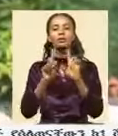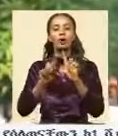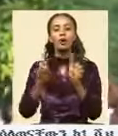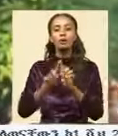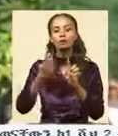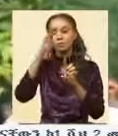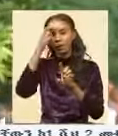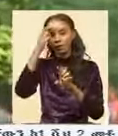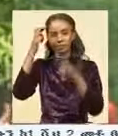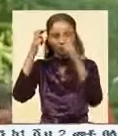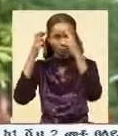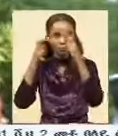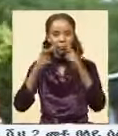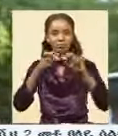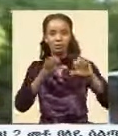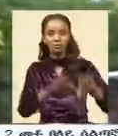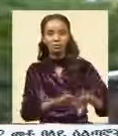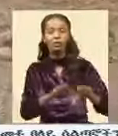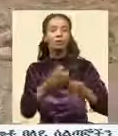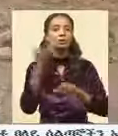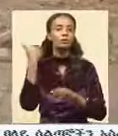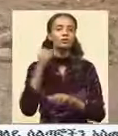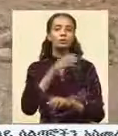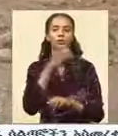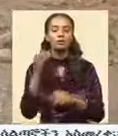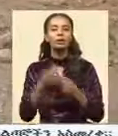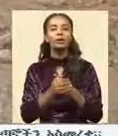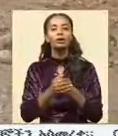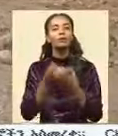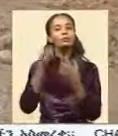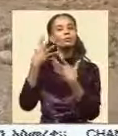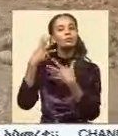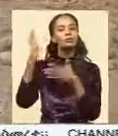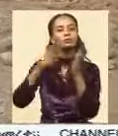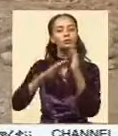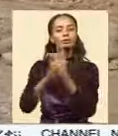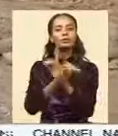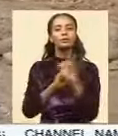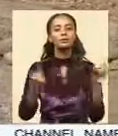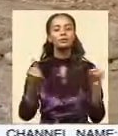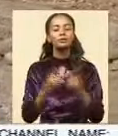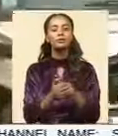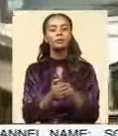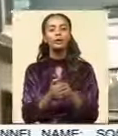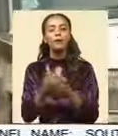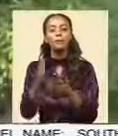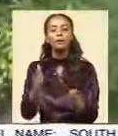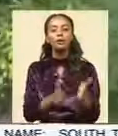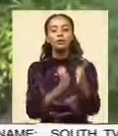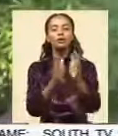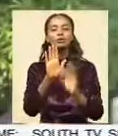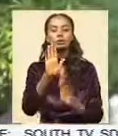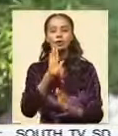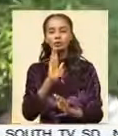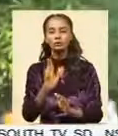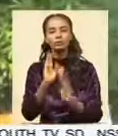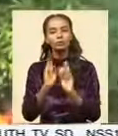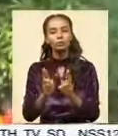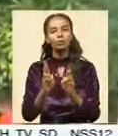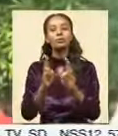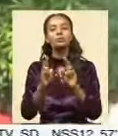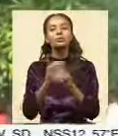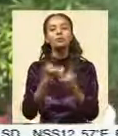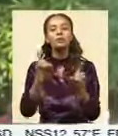ምክንያቶች ሲጓተቱ የቆዩ ነበሩና በርካታ ችግሮችን የሚፈቱ መንገዶች ናቸው። ቶሎ መፈታት